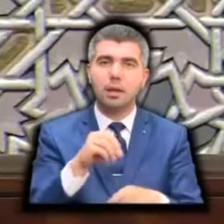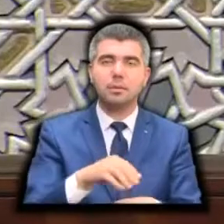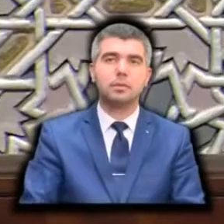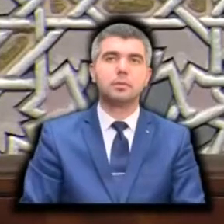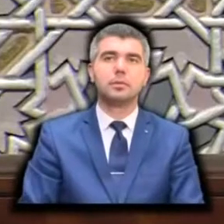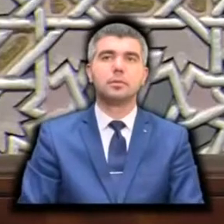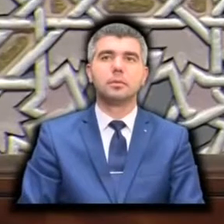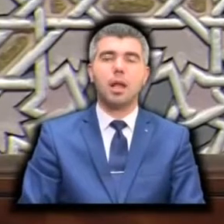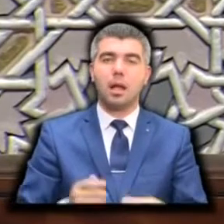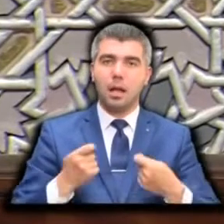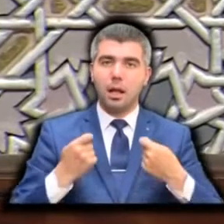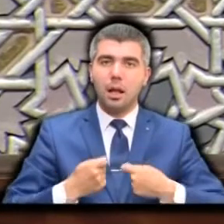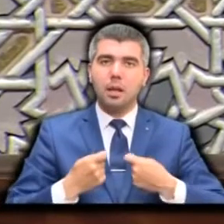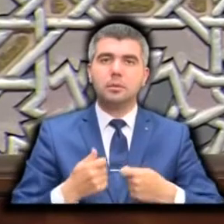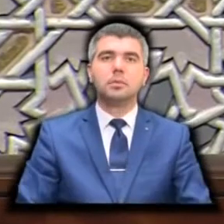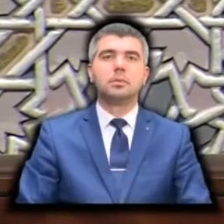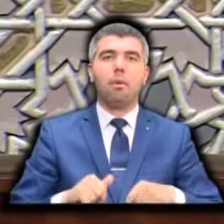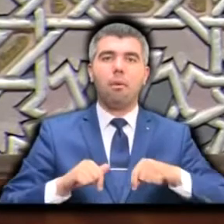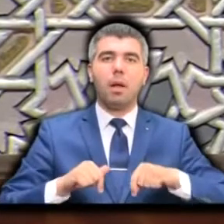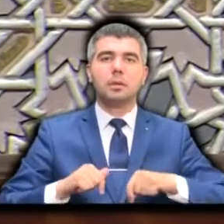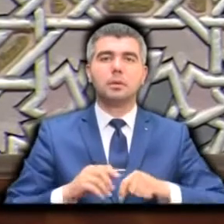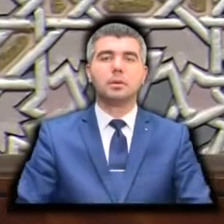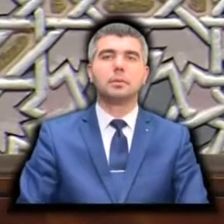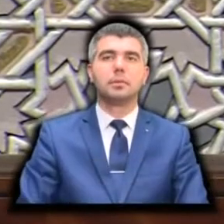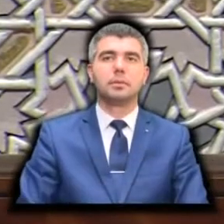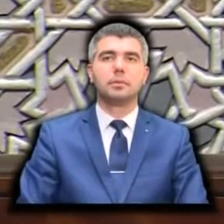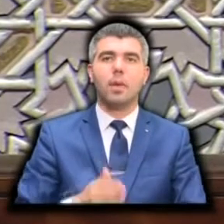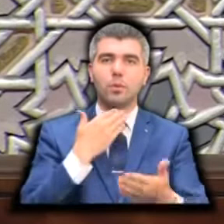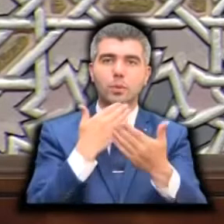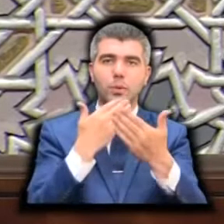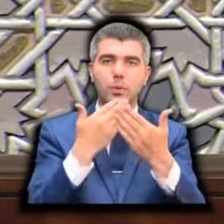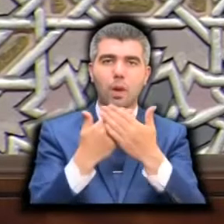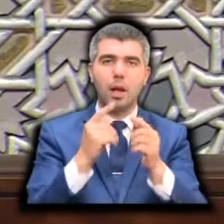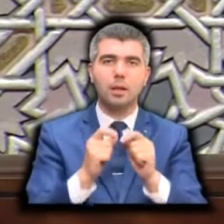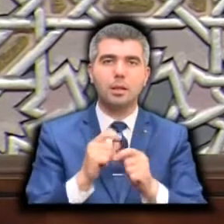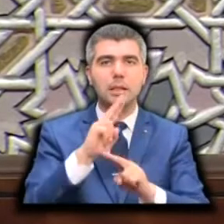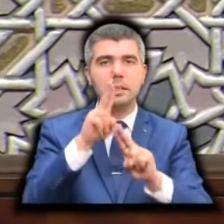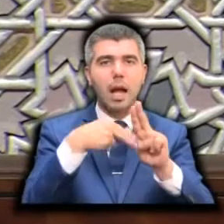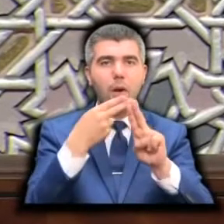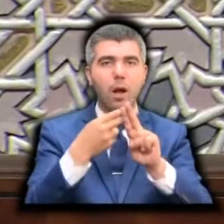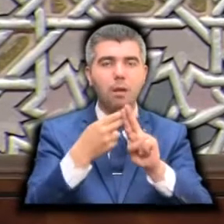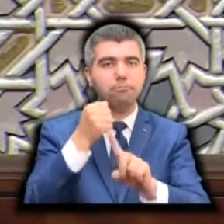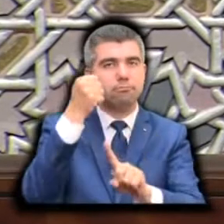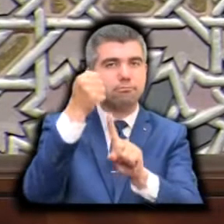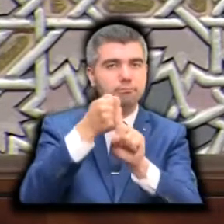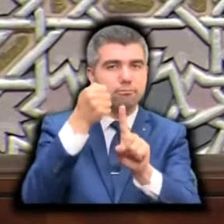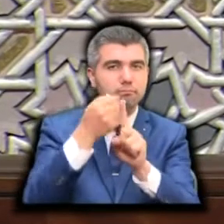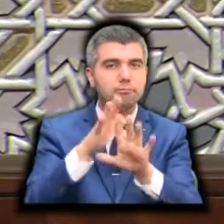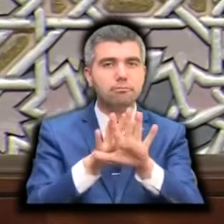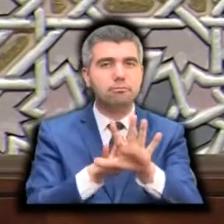سيد سيد النائب، الرئيس، تفضل السيد النائب، تفضل. سيد الوزير، نشكركم على جوابكم وعلى المجهودات التي